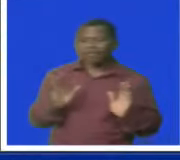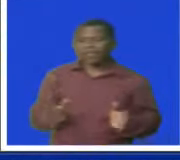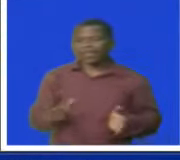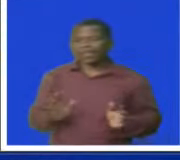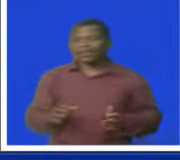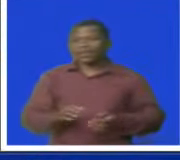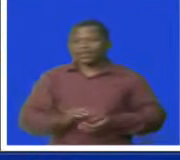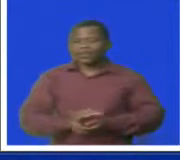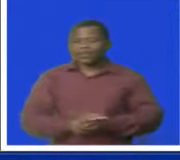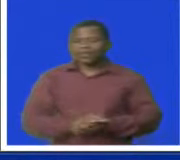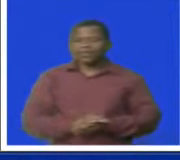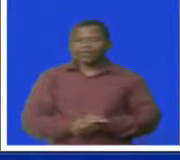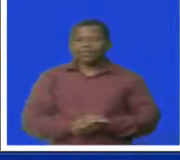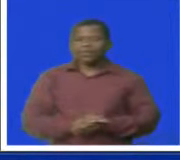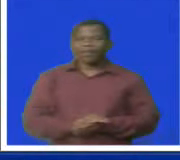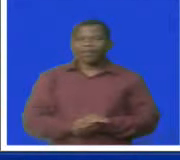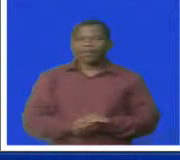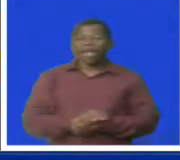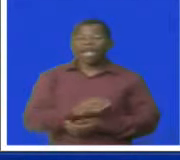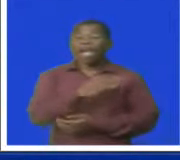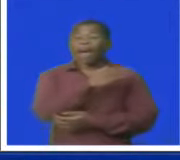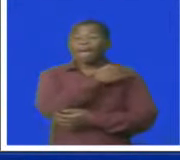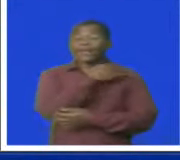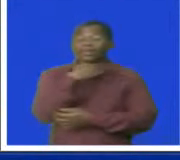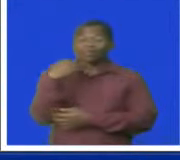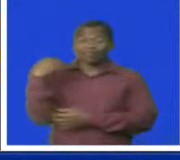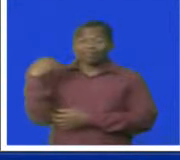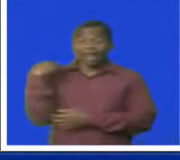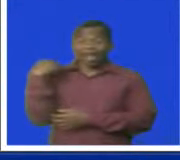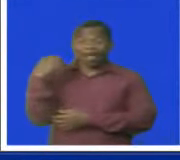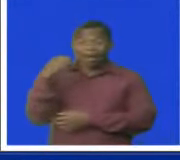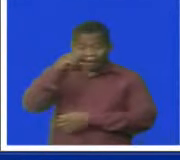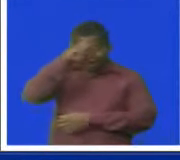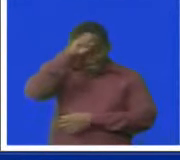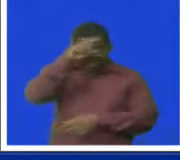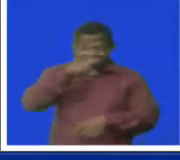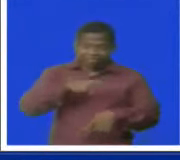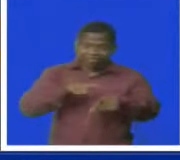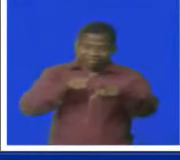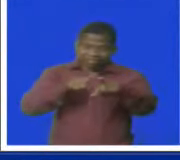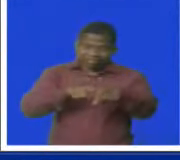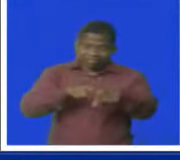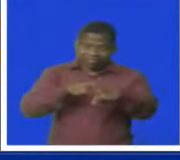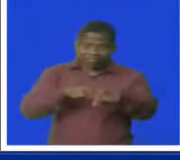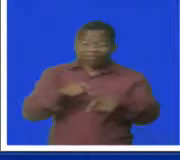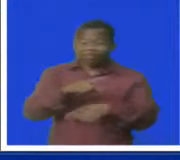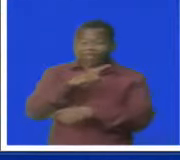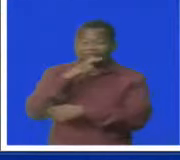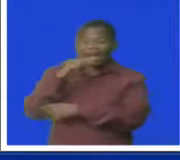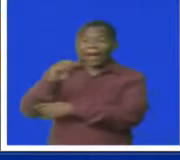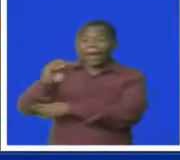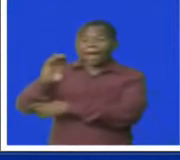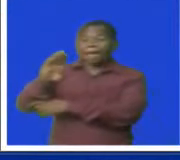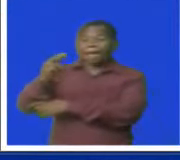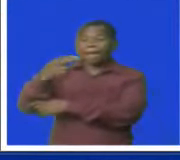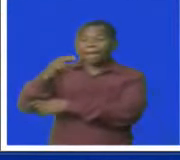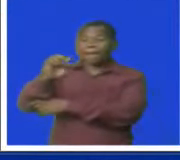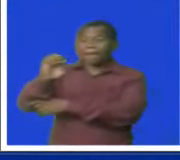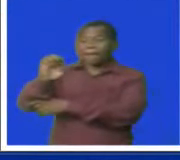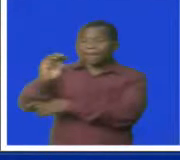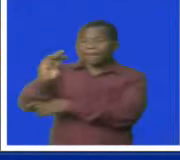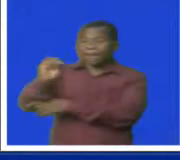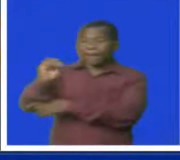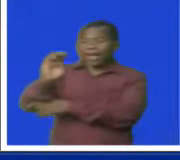Induna yetemcebo waphansi nemandla Peter Bembe seyibonge libhange le-Trade and Development Bank ngekusukela noma